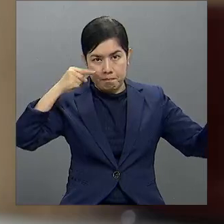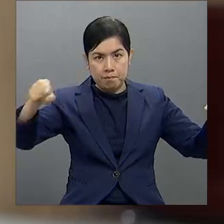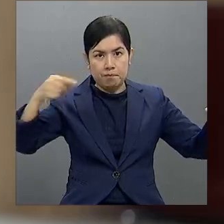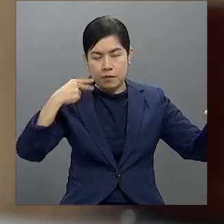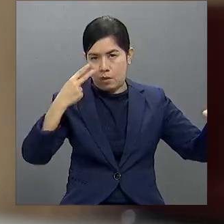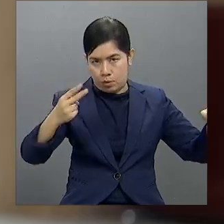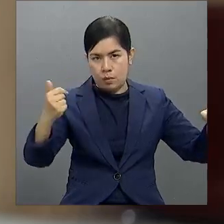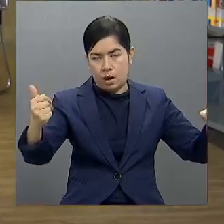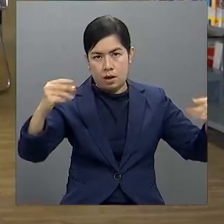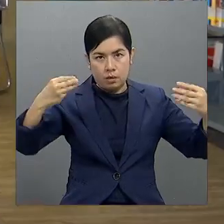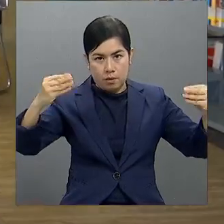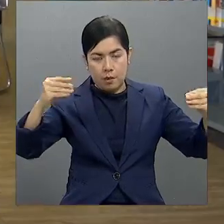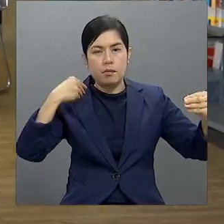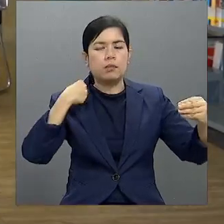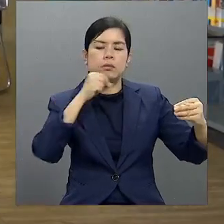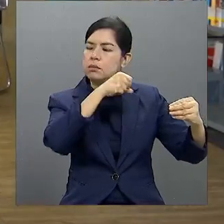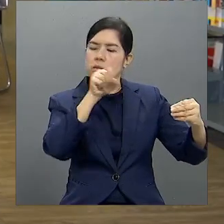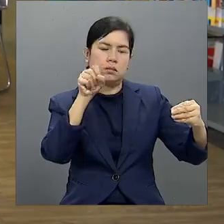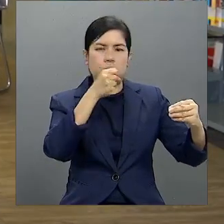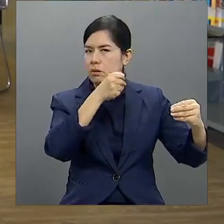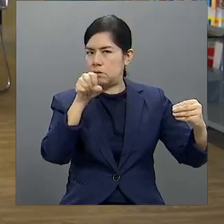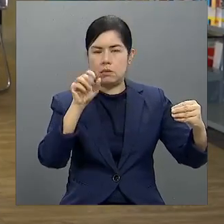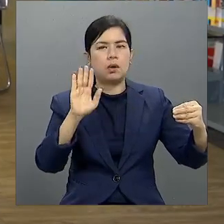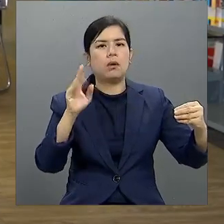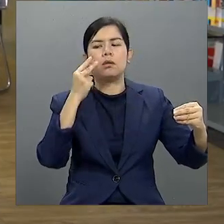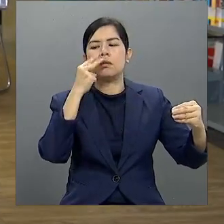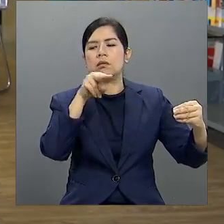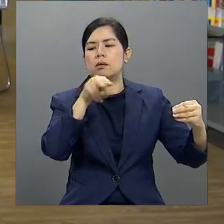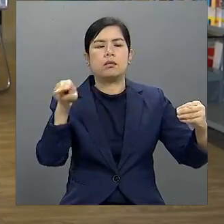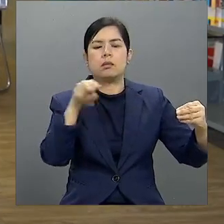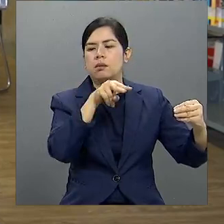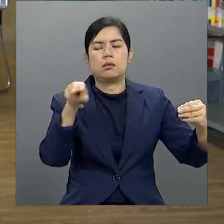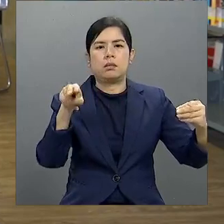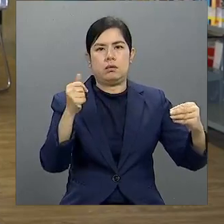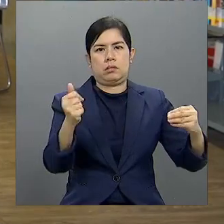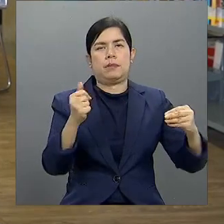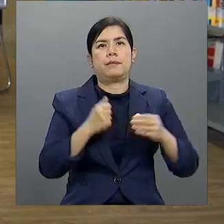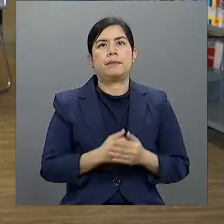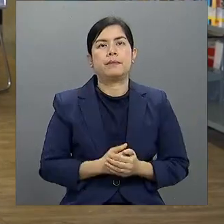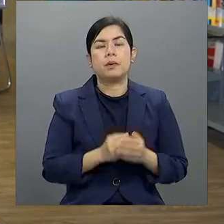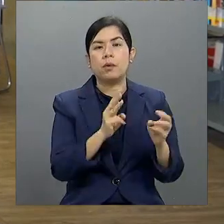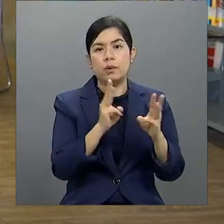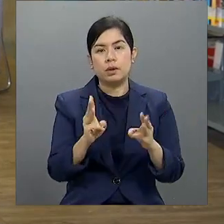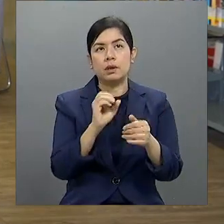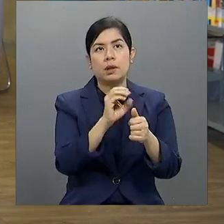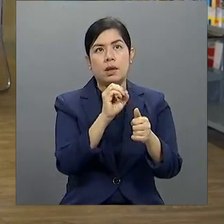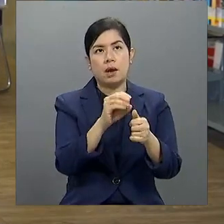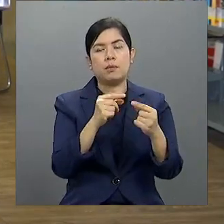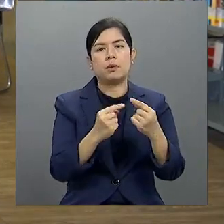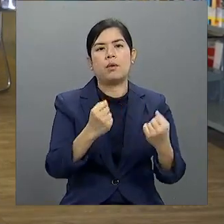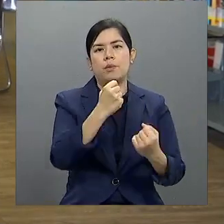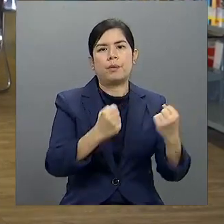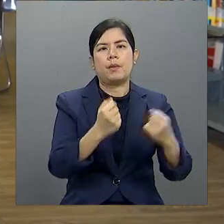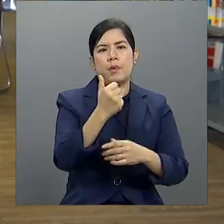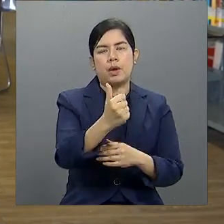ไม่ต้องหันศีรษะค ่ ะ นะก็คือใช้เทคนิคนี้จะทำให้ขับรถได้แต่ก็อย่างที่คุณหมอแนะนำว่าแวะ